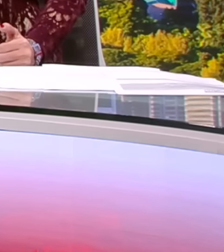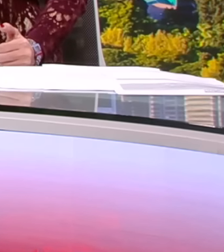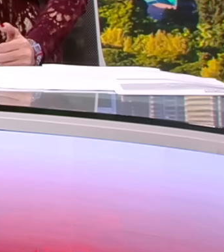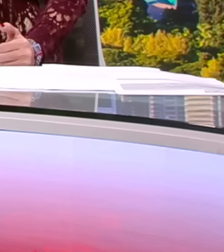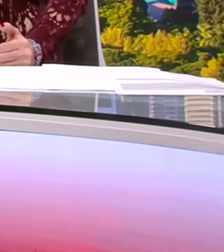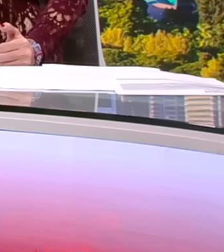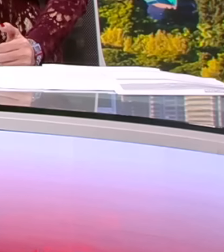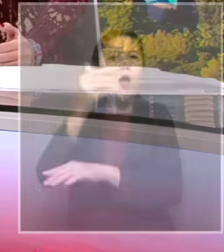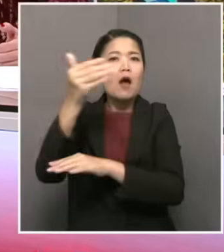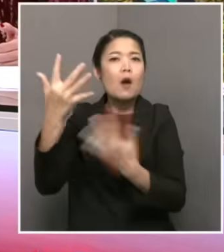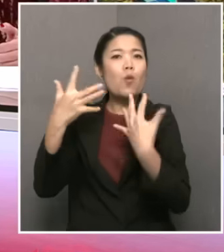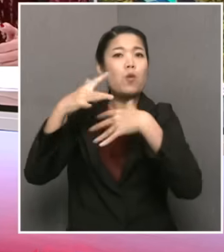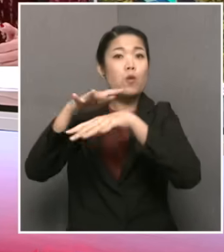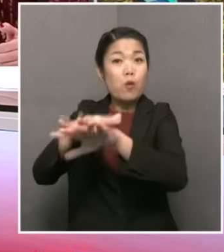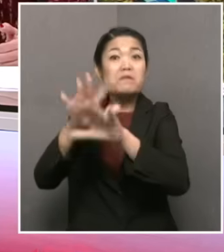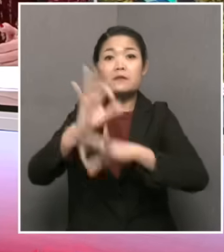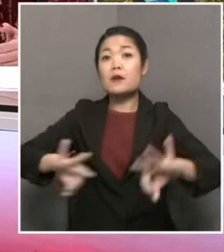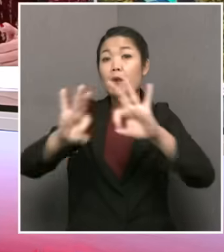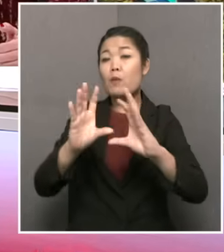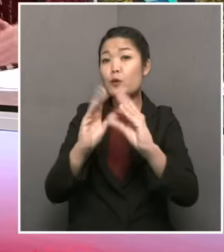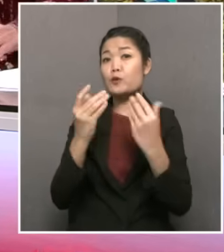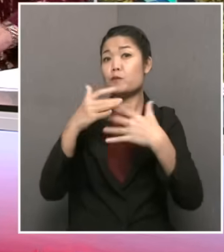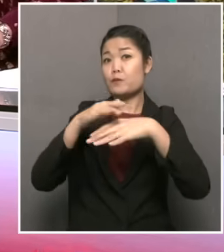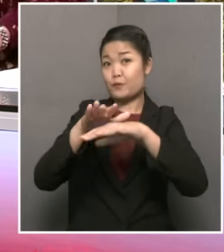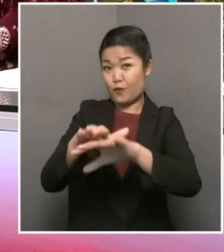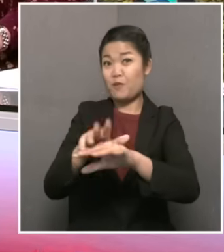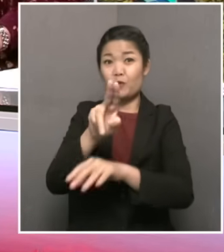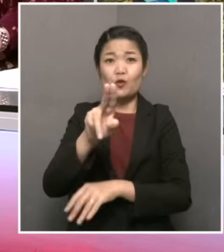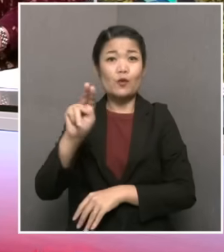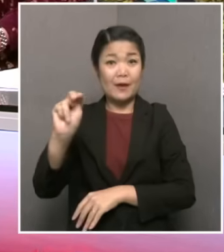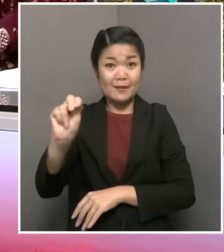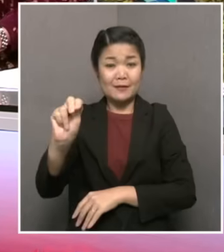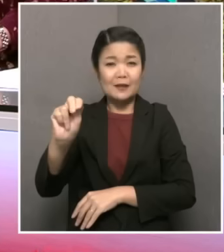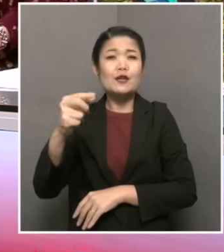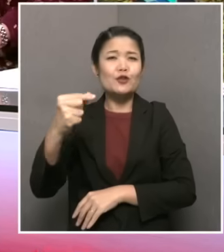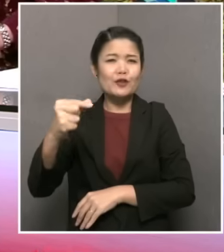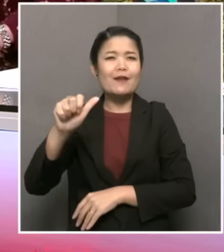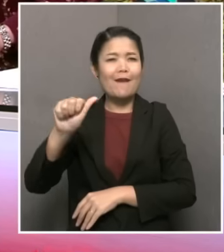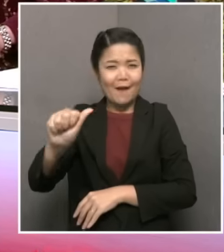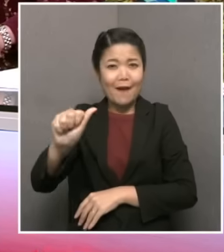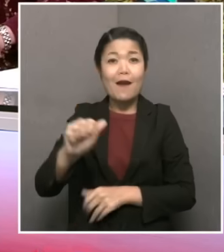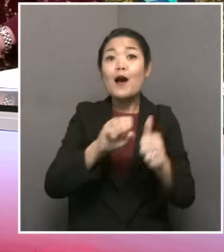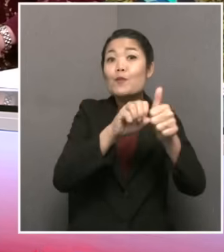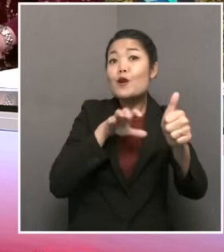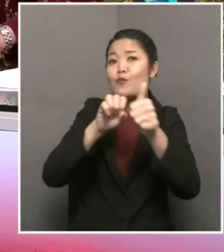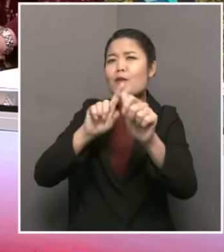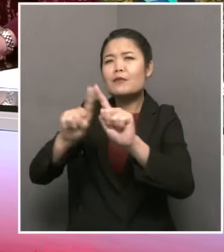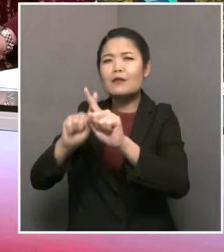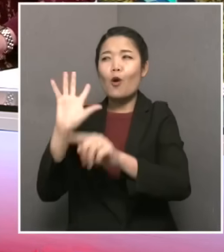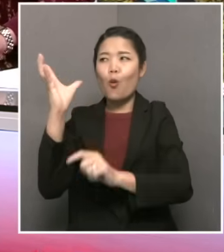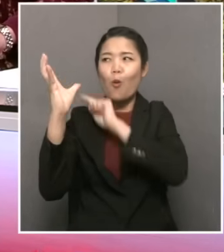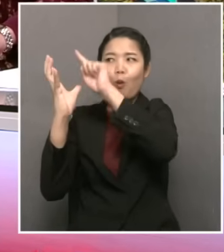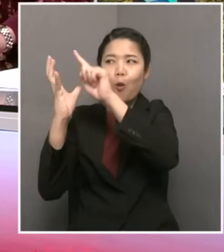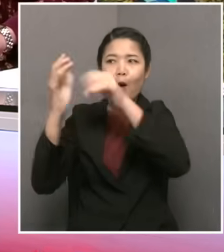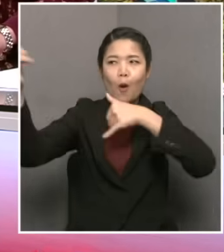ที่สำคัญมากนะคะก็คือเวทีการประชุมใหญ่สมัชชาใหญ่สหประชาชาติ UNGA นะคะผู้นำจากทั่วโลกจะมาร่วมพูดคุยกัน